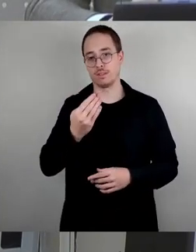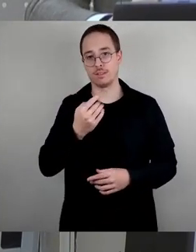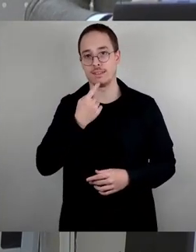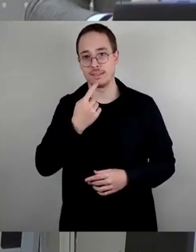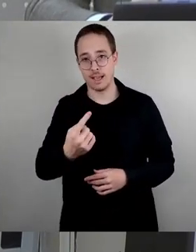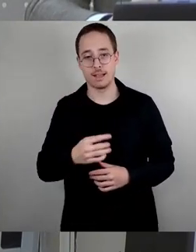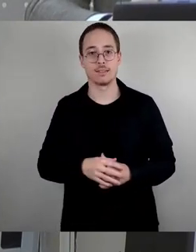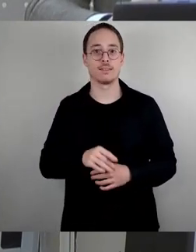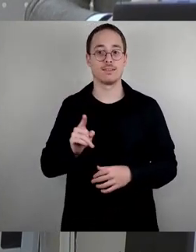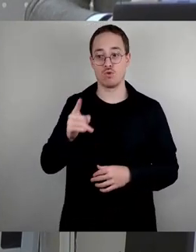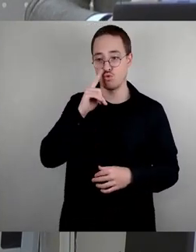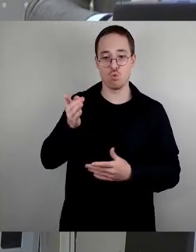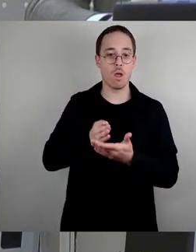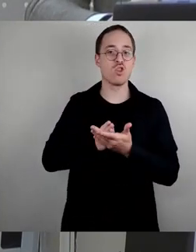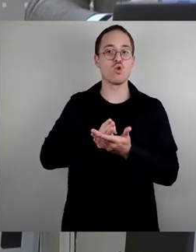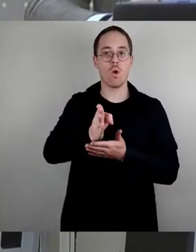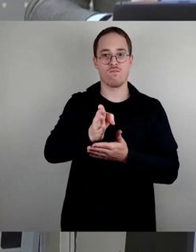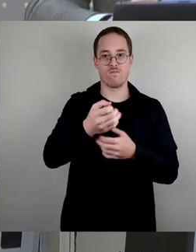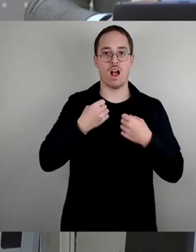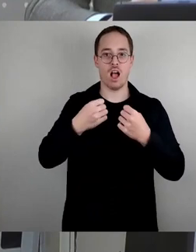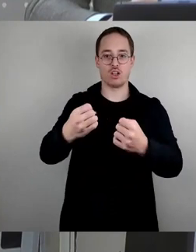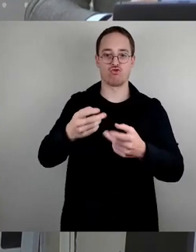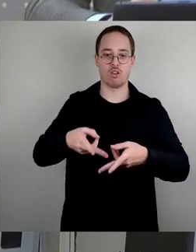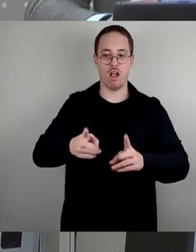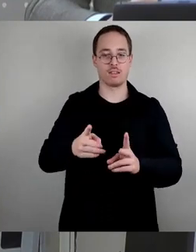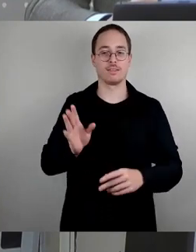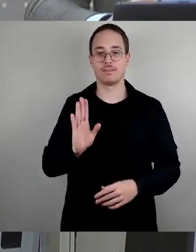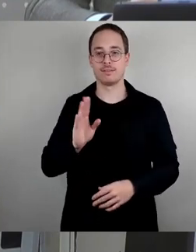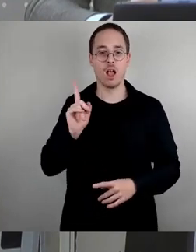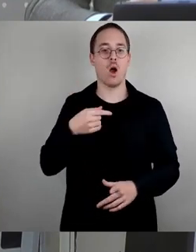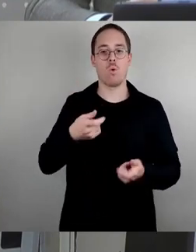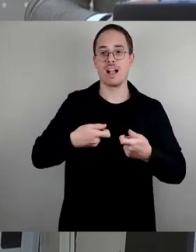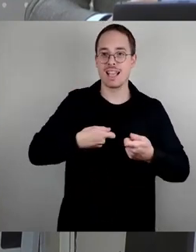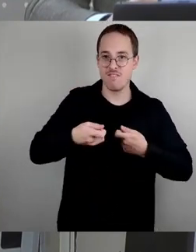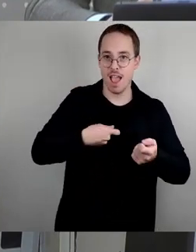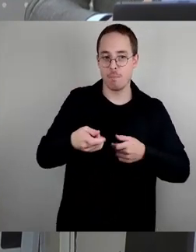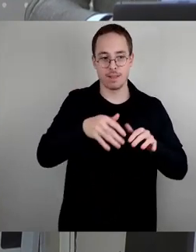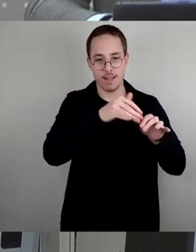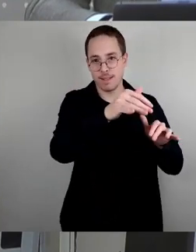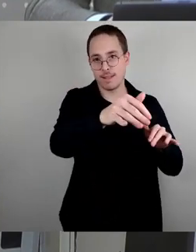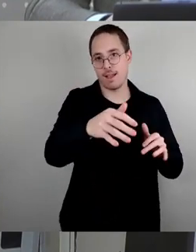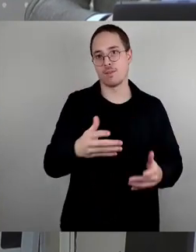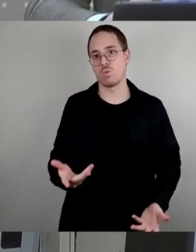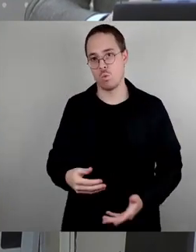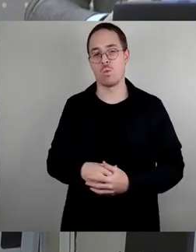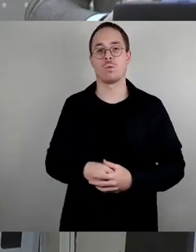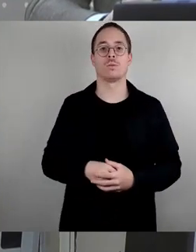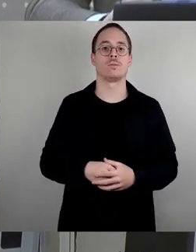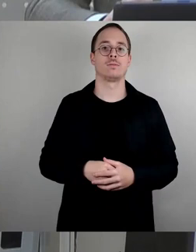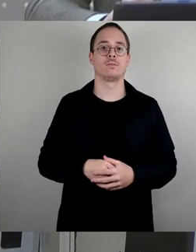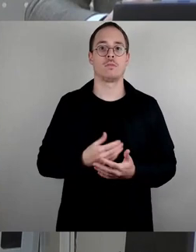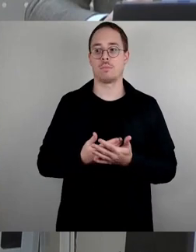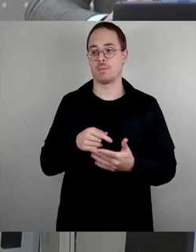wo Gewerbe dran ist, wo dran gewohnt wird. Und wie ich bei einem Radfahrstreifen, der nicht befahren werden darf,